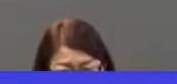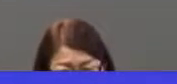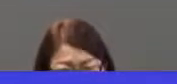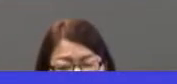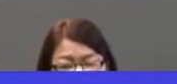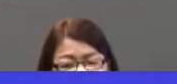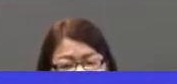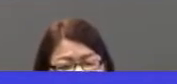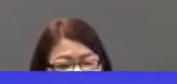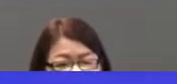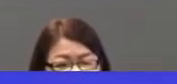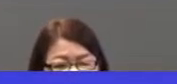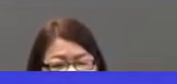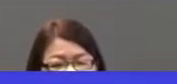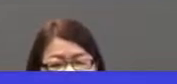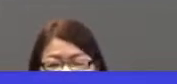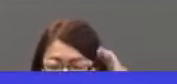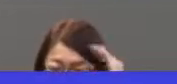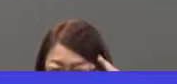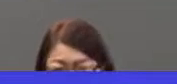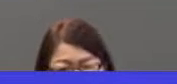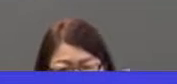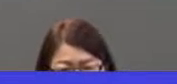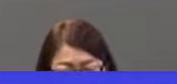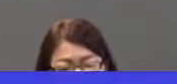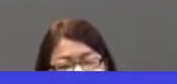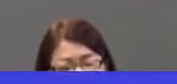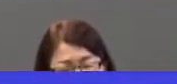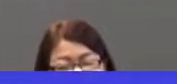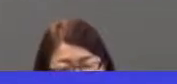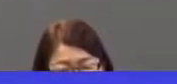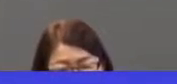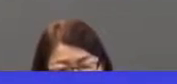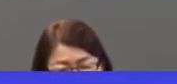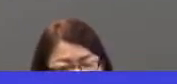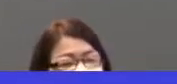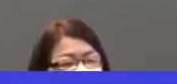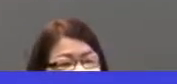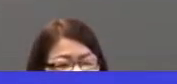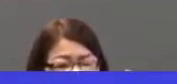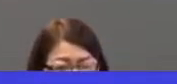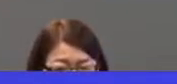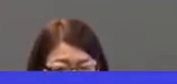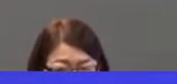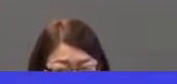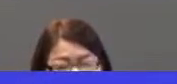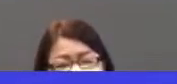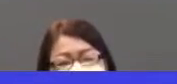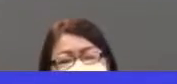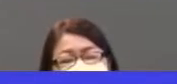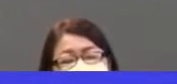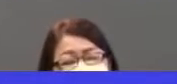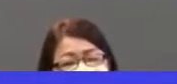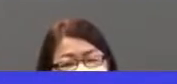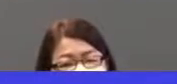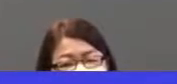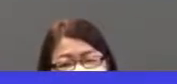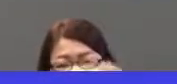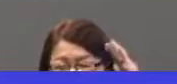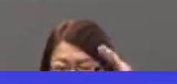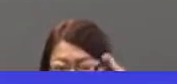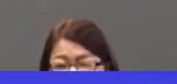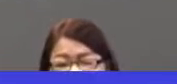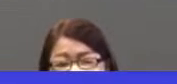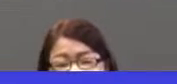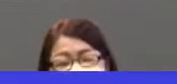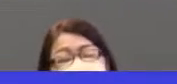ปแล้วเพราะเรื่องนี้มีบางคดีที่ขาดอายุความบางคดีมีการเพิ่มฟ้องร้องเข้าไปมีการตั้งข้อหาใหม่จึงไม่ขาดอายุ